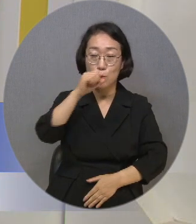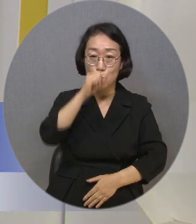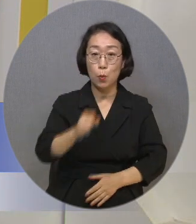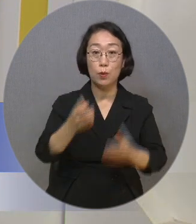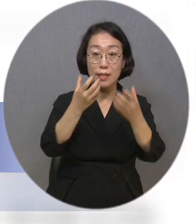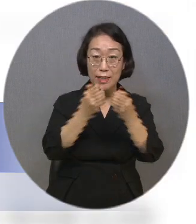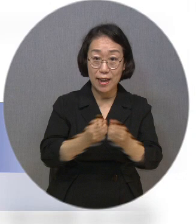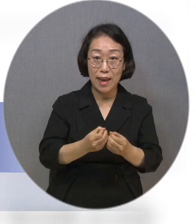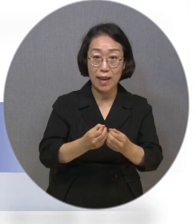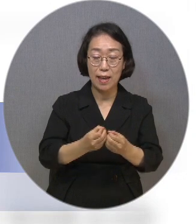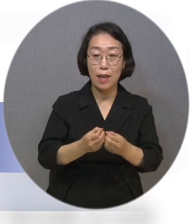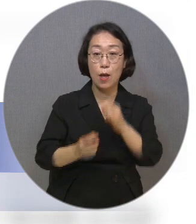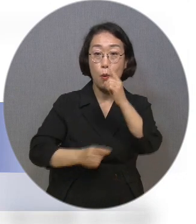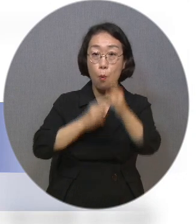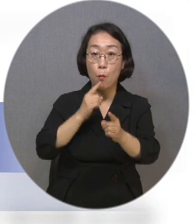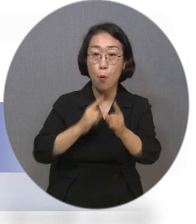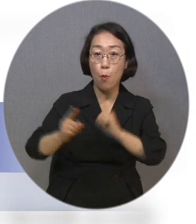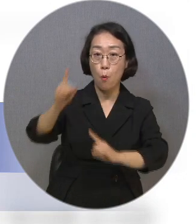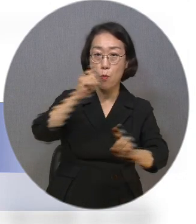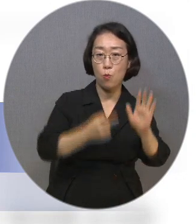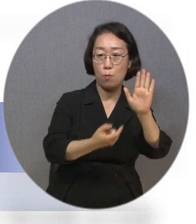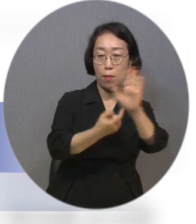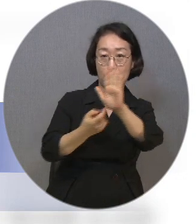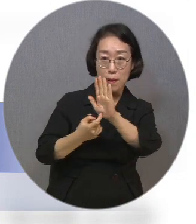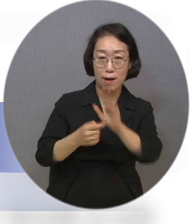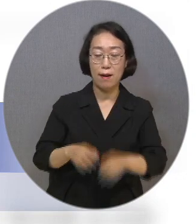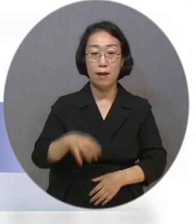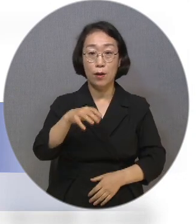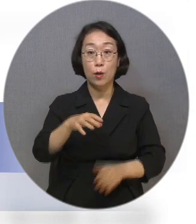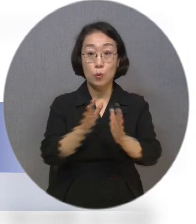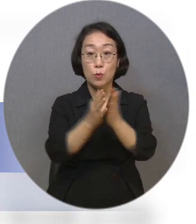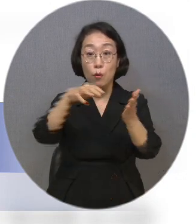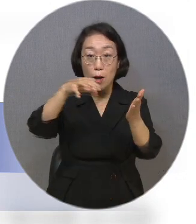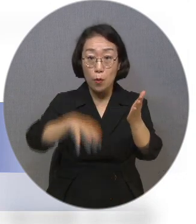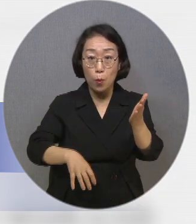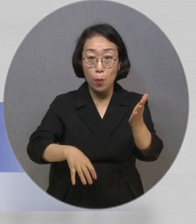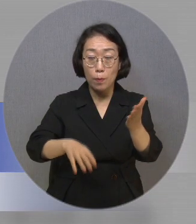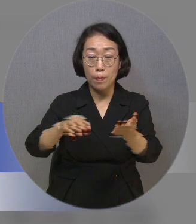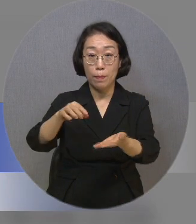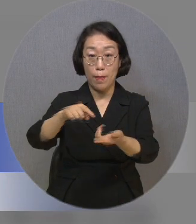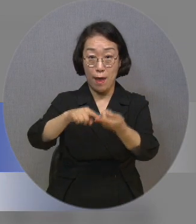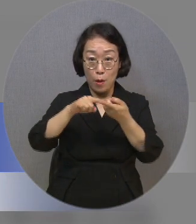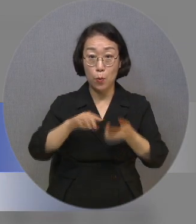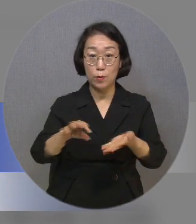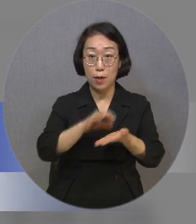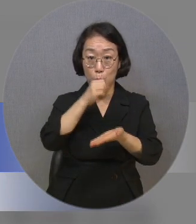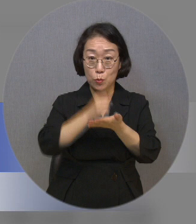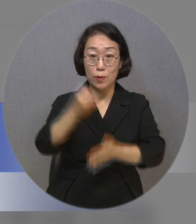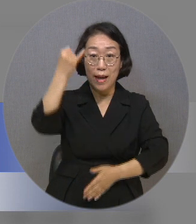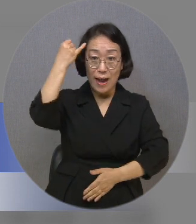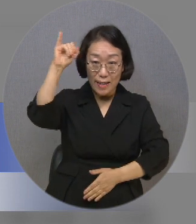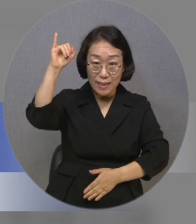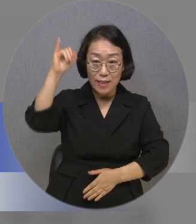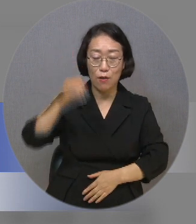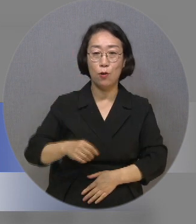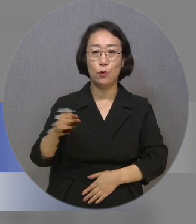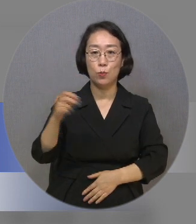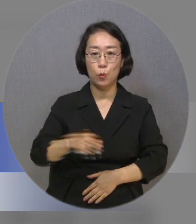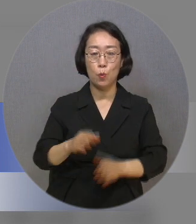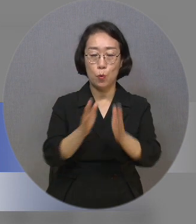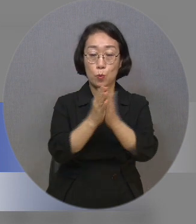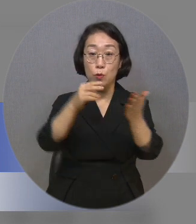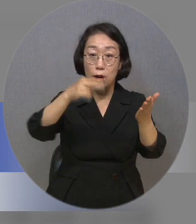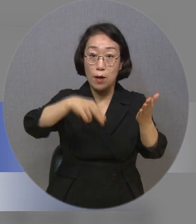사례를 공모합니다. 공모 분야는 도서관 현장에서 적용할 수 있는 장애인 서비스 아이디어나